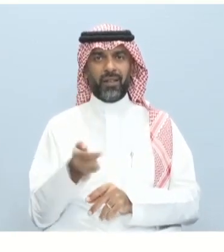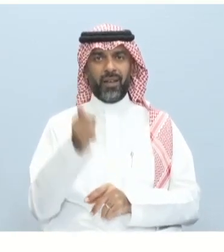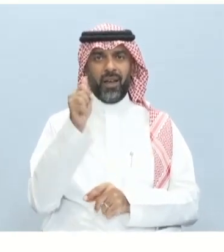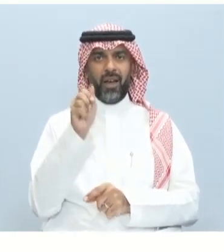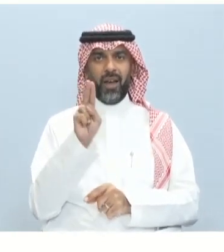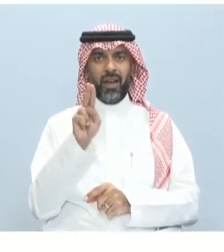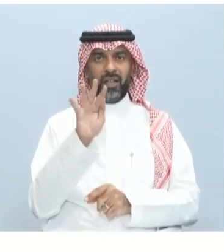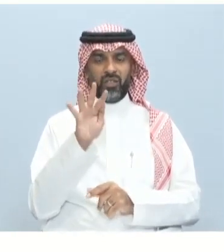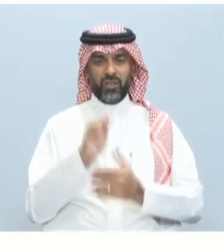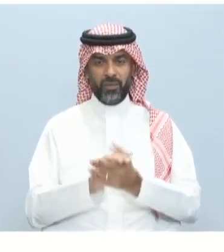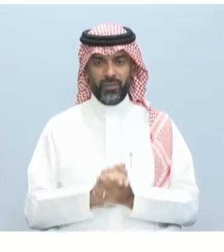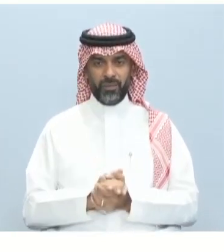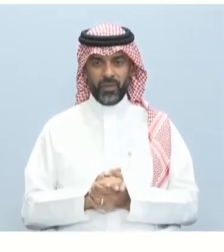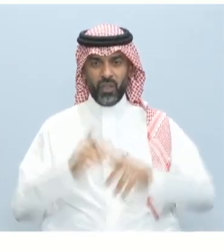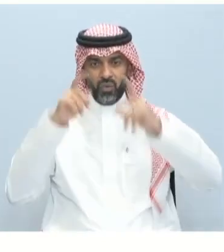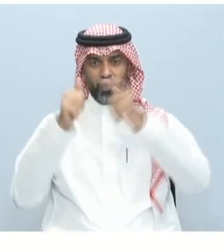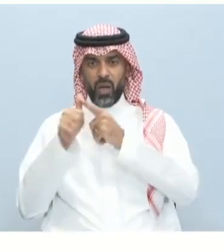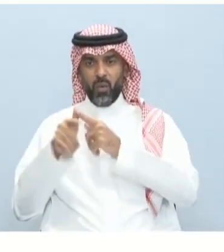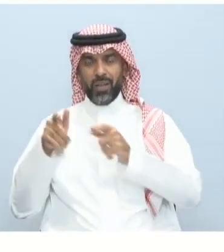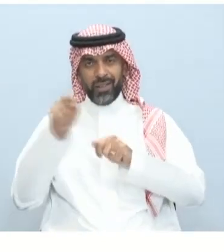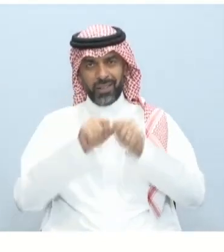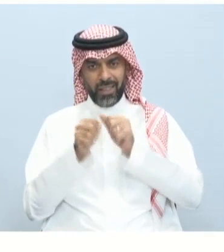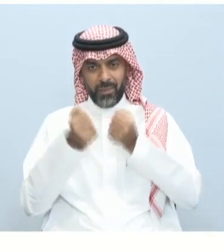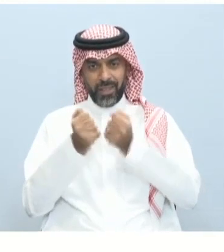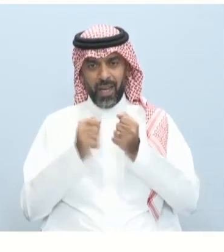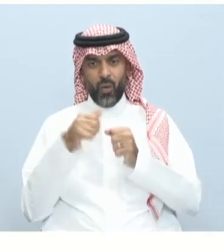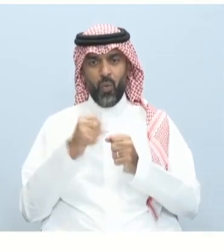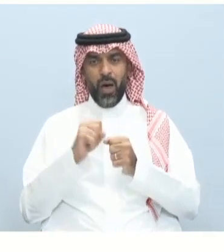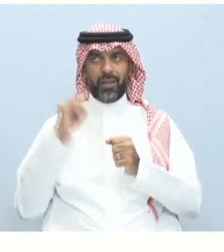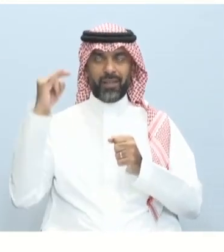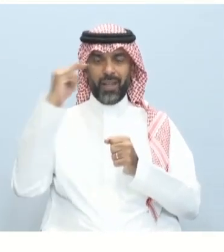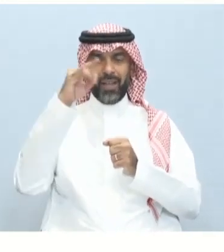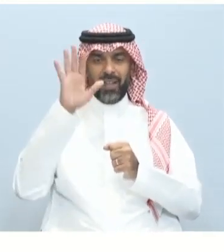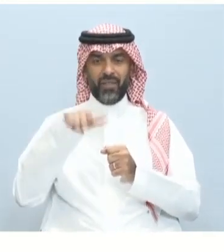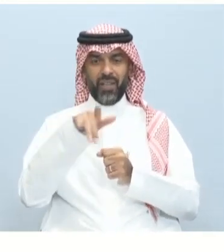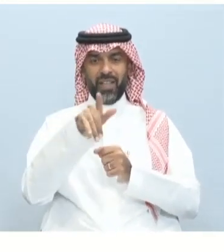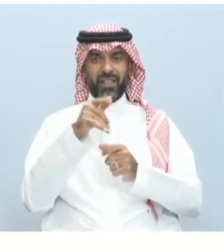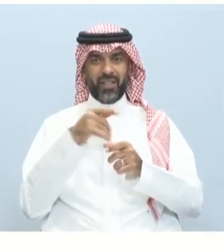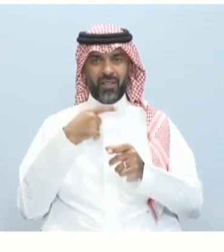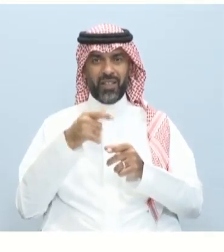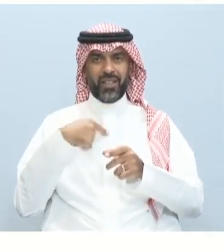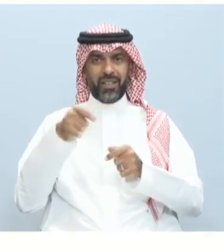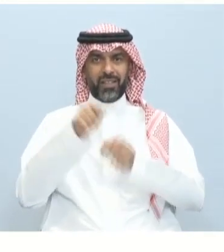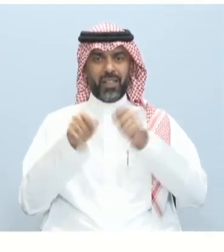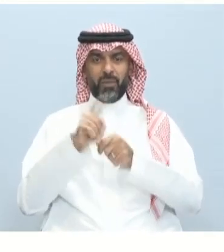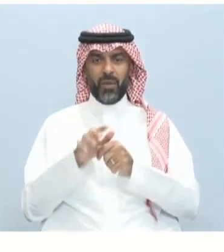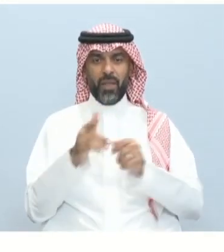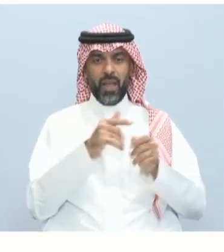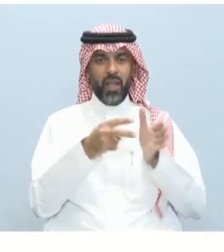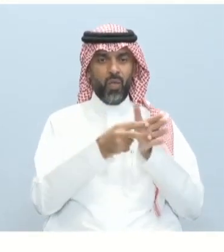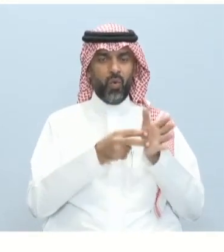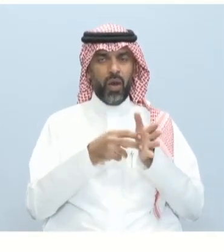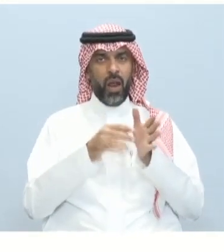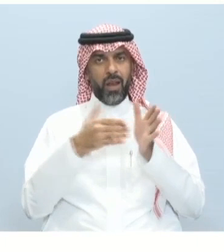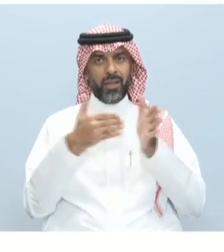الصورة الأولى استخدام السيارات وعلامات الطائرة الخاصة بك في مشروع المواصلات. 2 ظهور النتيجة النهائية. 3